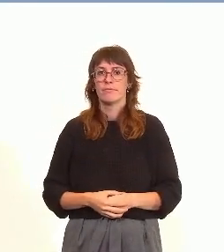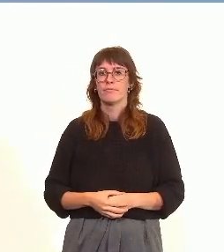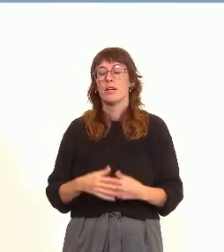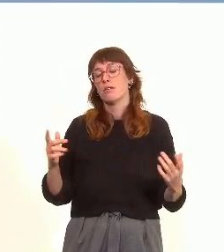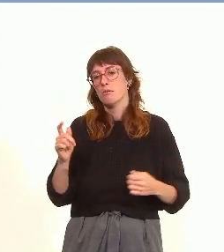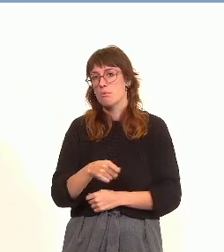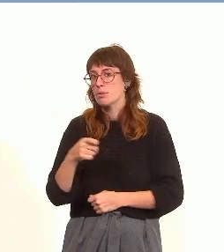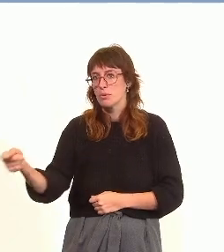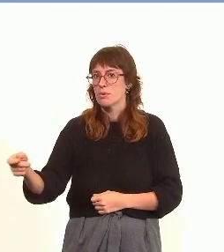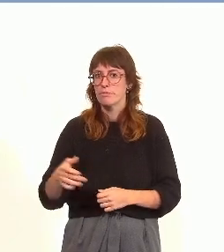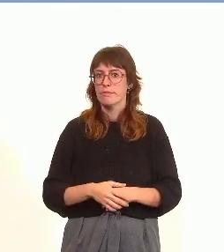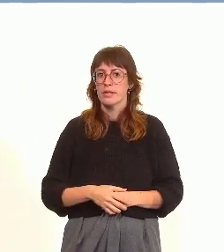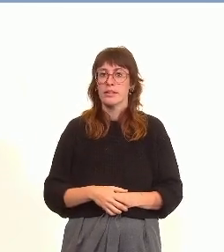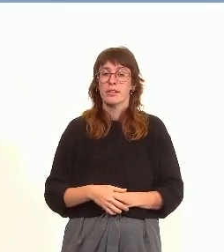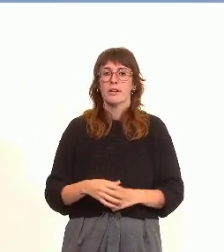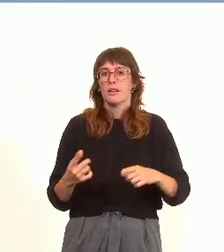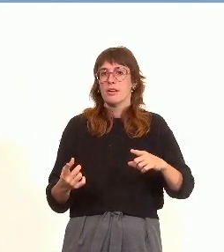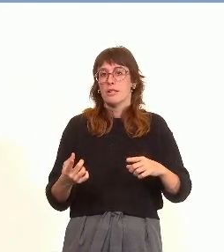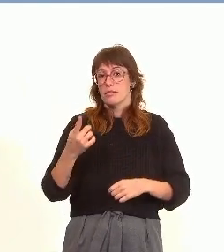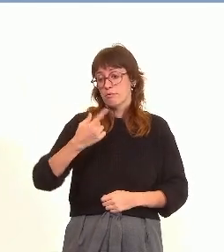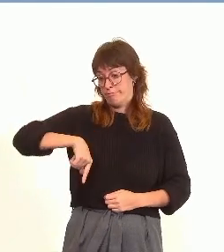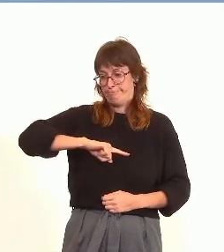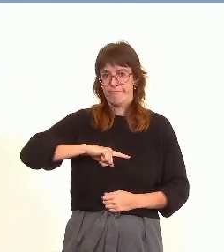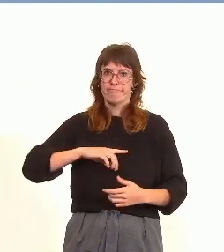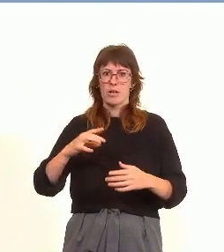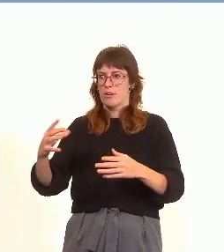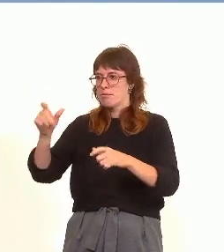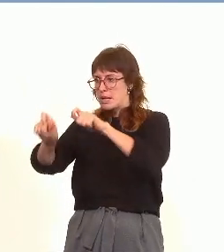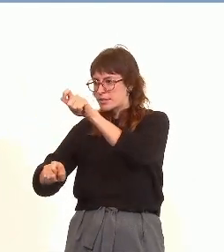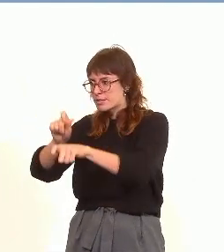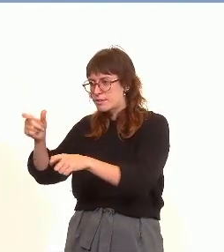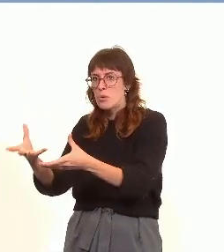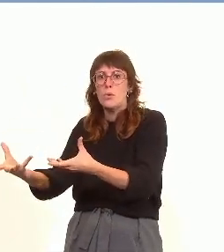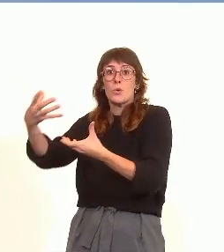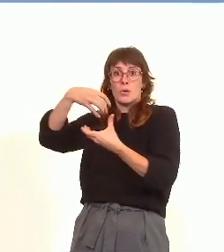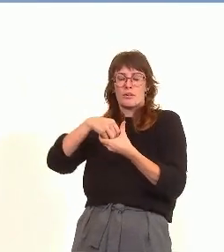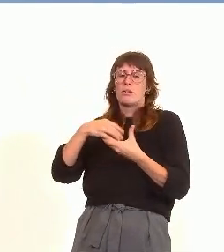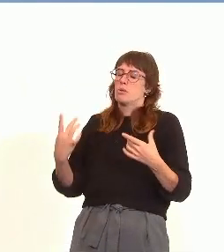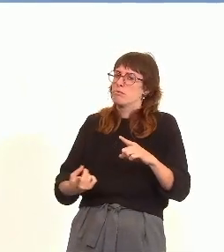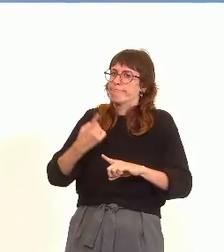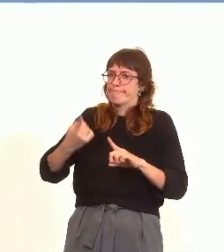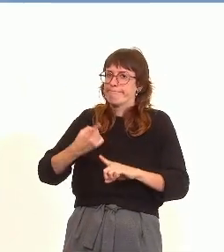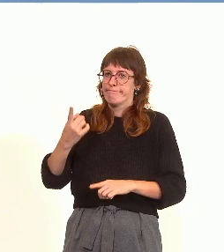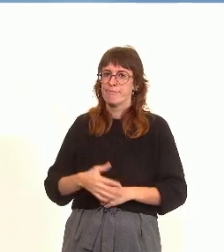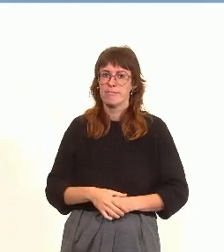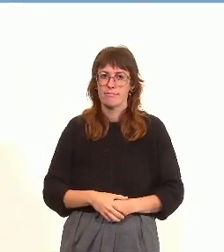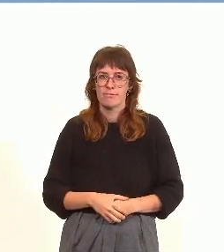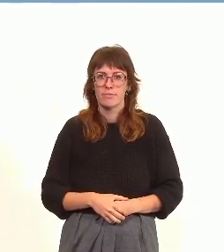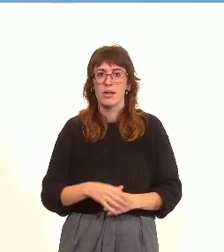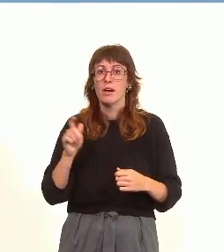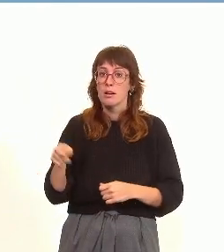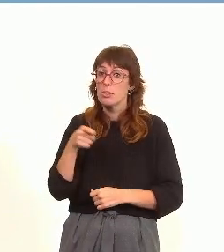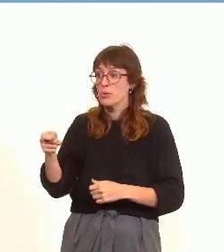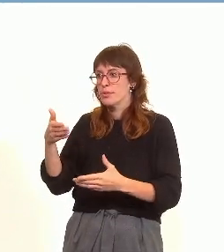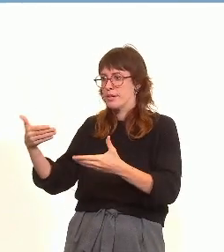enjeu crucial, un enjeu absolument déterminant et qui pose des questions qui sont loin d'être faciles à résoudre. Alors, un